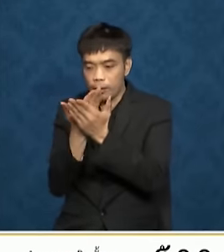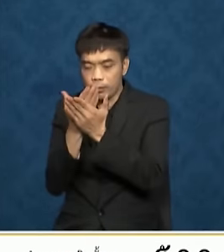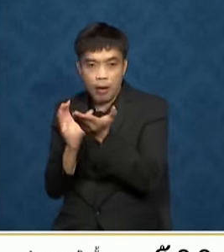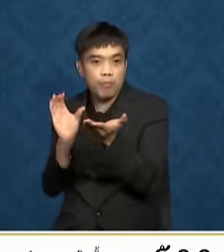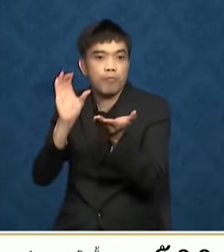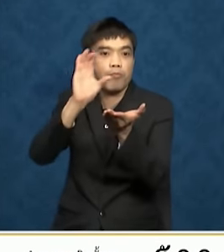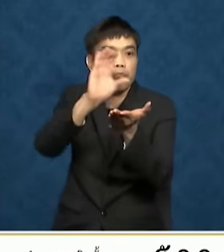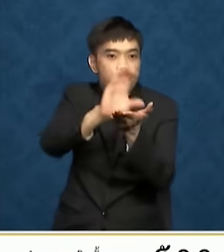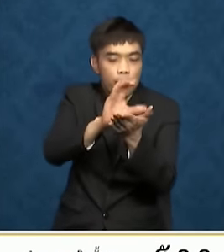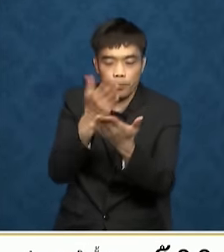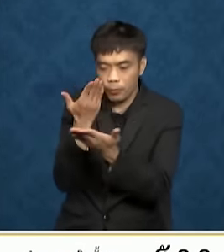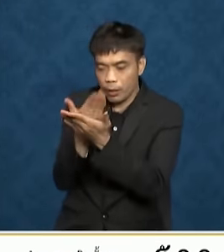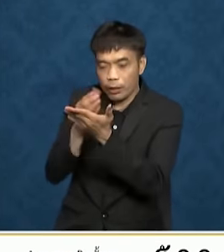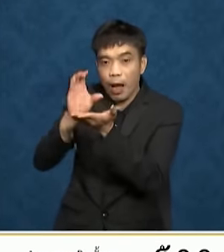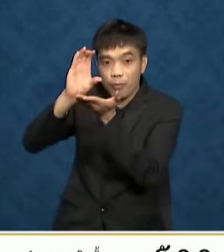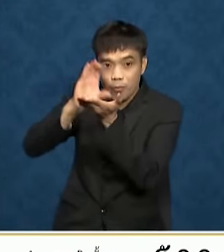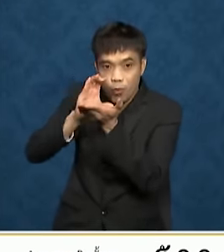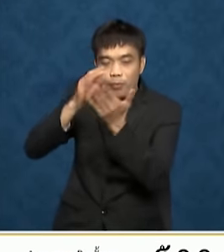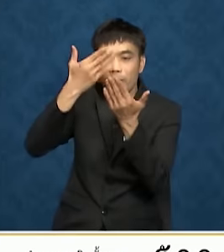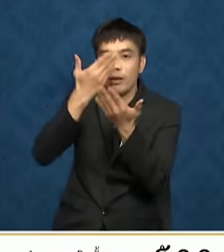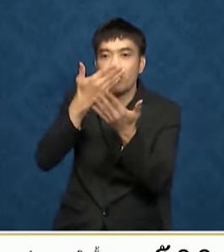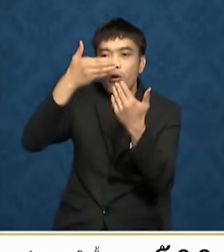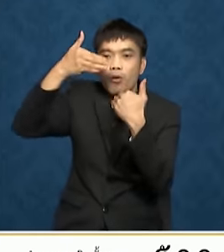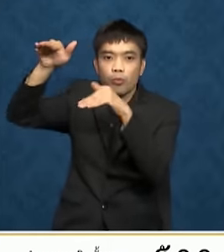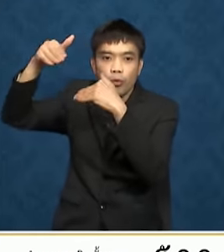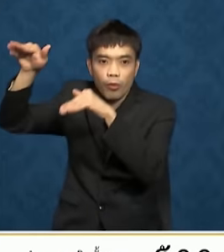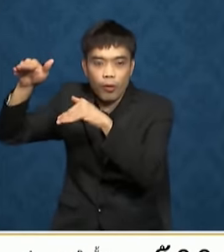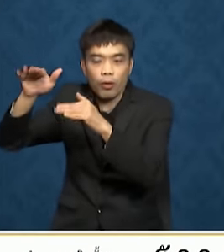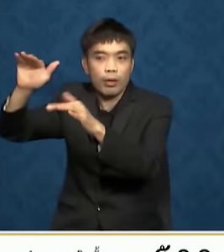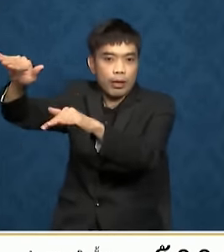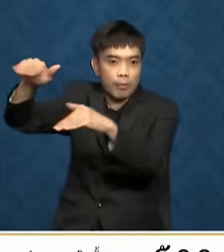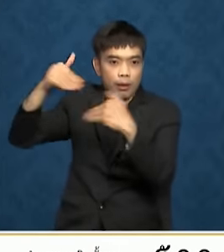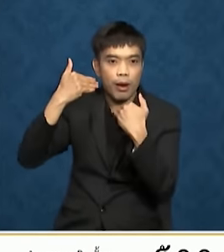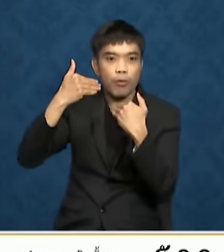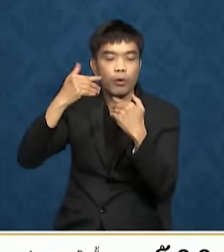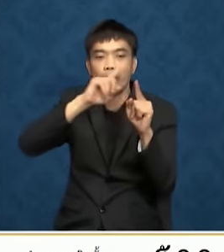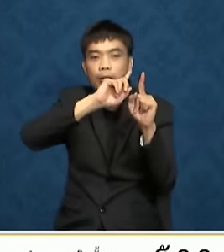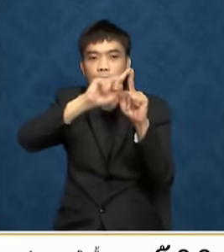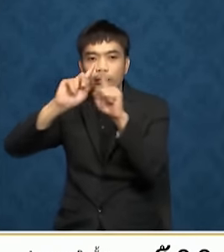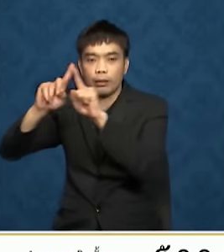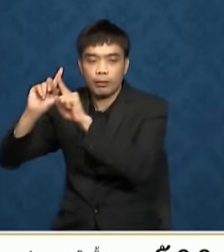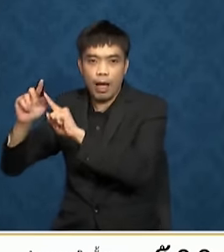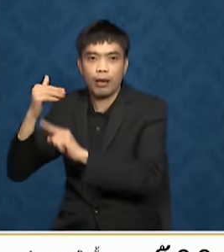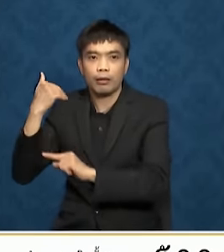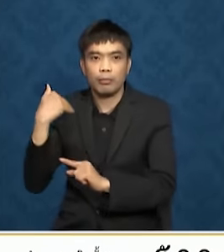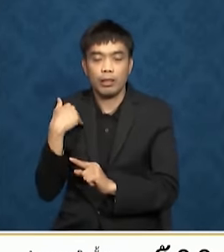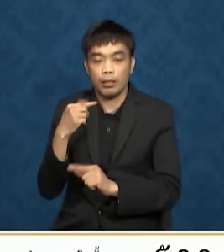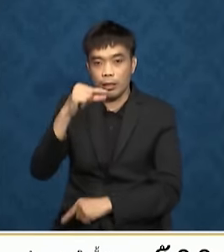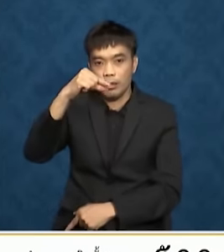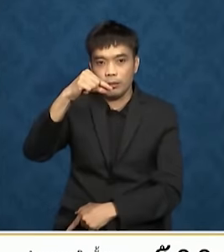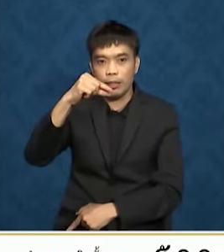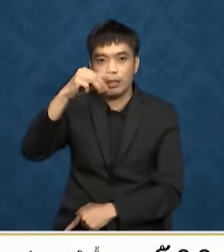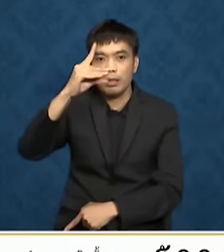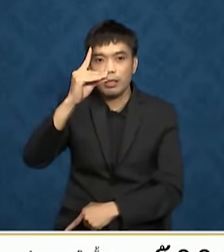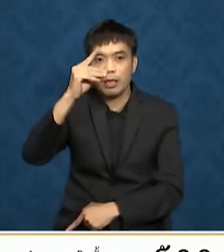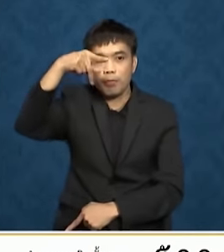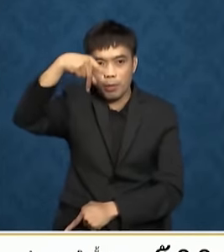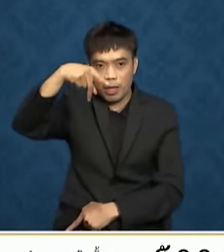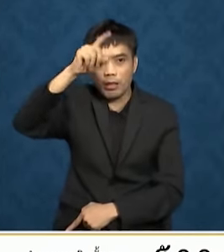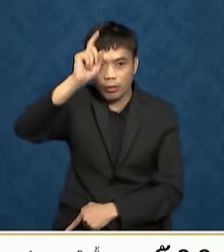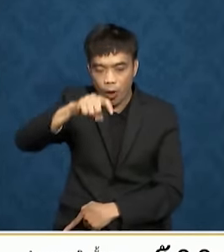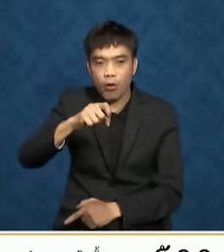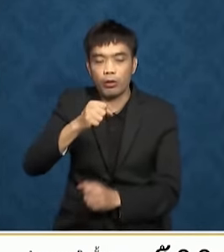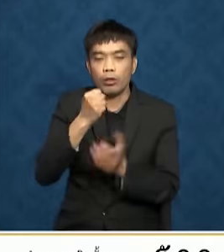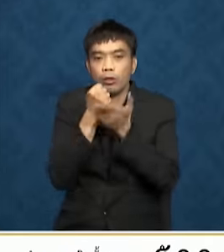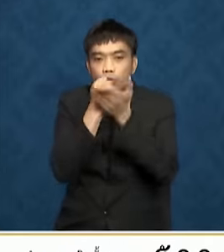ประมาณมันก็คือเรื่องของส่งออกแล้วมันก็เรื่องของการนำเข้าคราวนี้ GDPที่มันต้องการกระตุ้นเนี่ยครับที่มันแย่อยู่เนี่ยผมเอาตัว